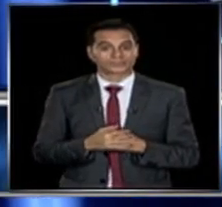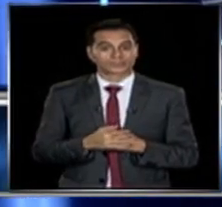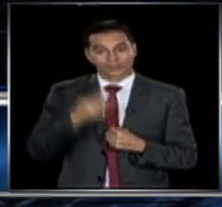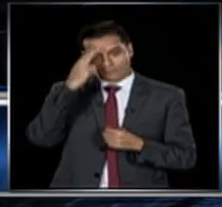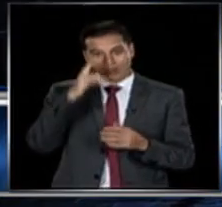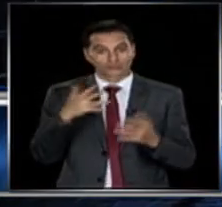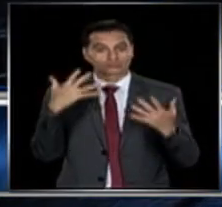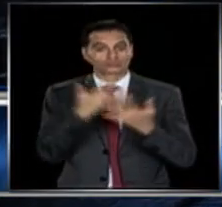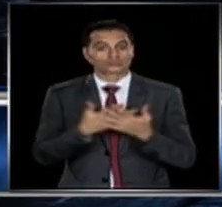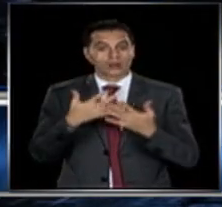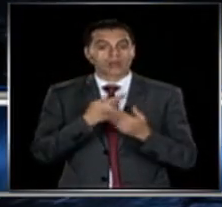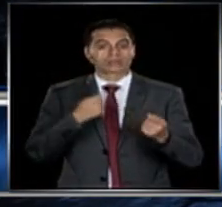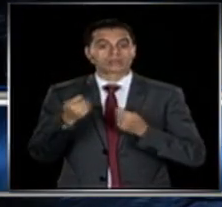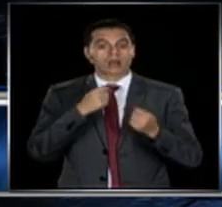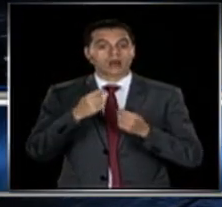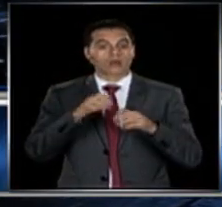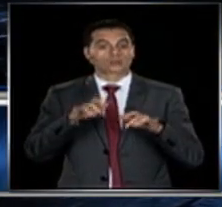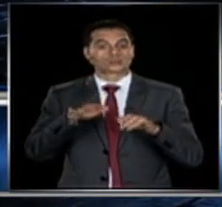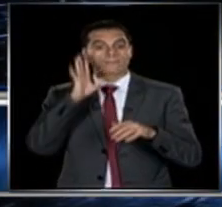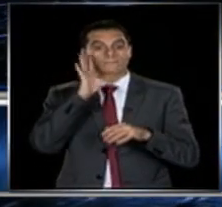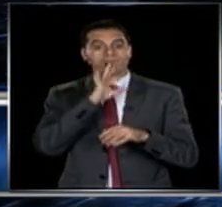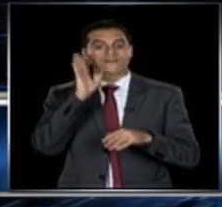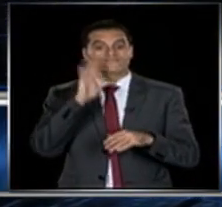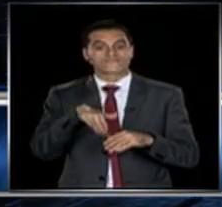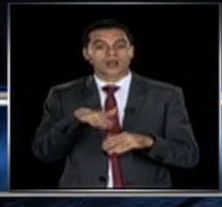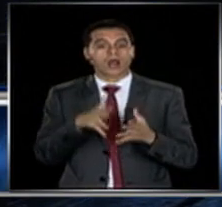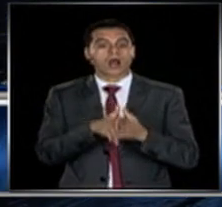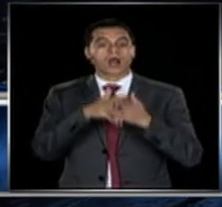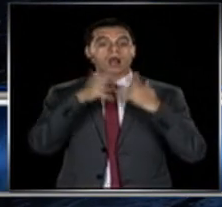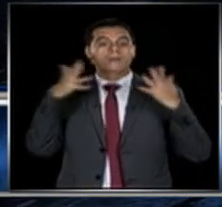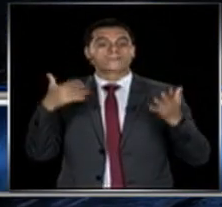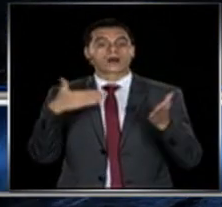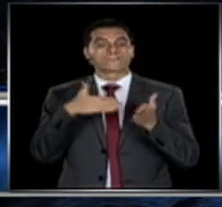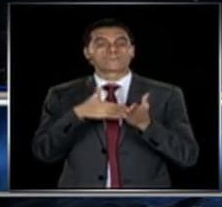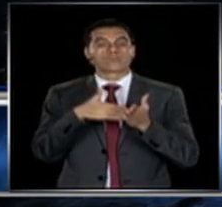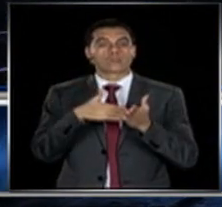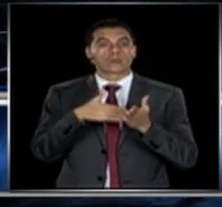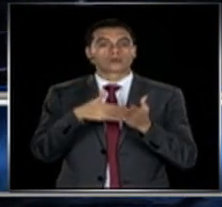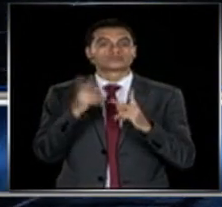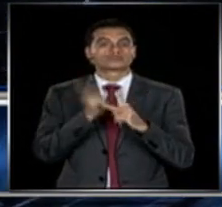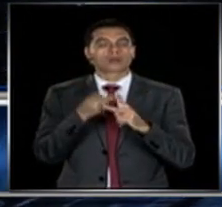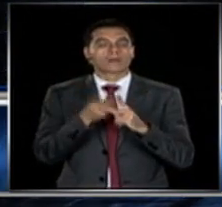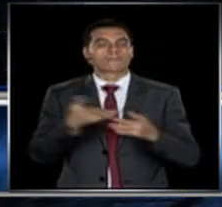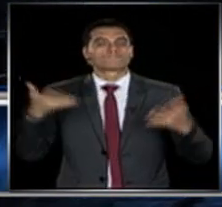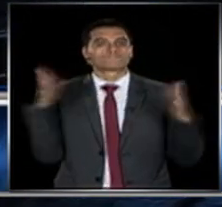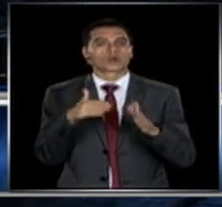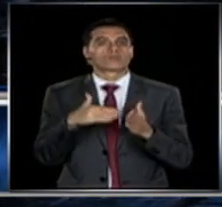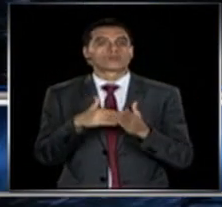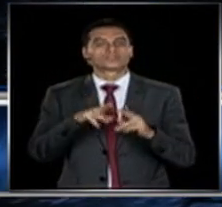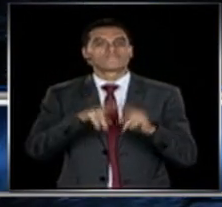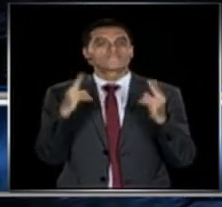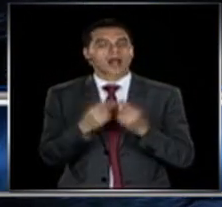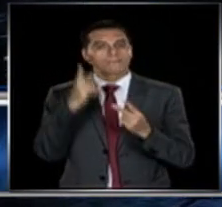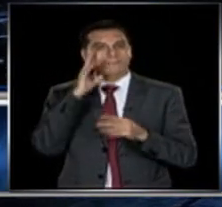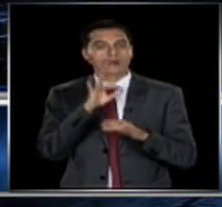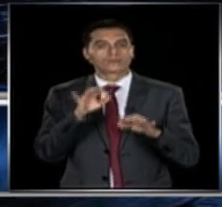ما هي شركة التجارة الإلكترونية التي يوجد بها أكبر عدد من الموظفين في